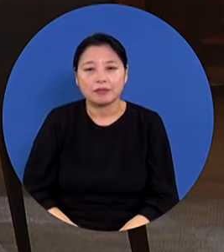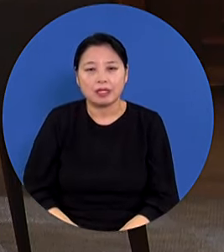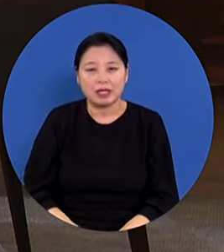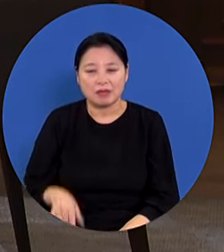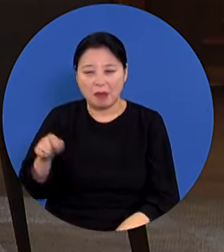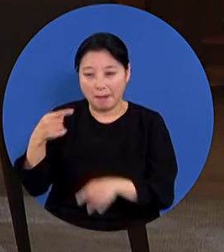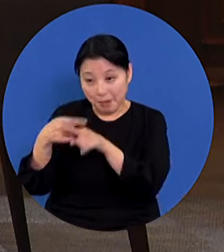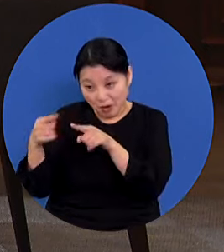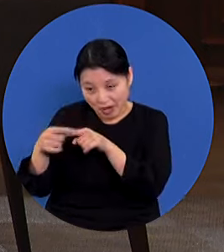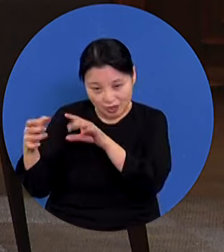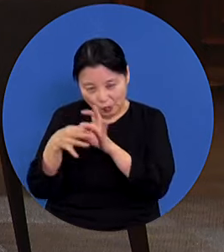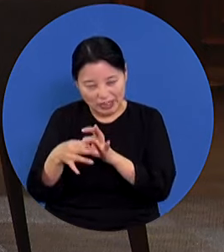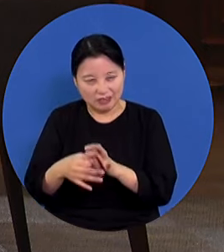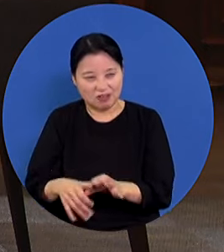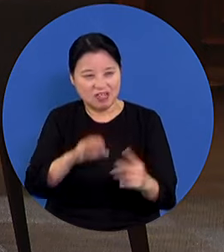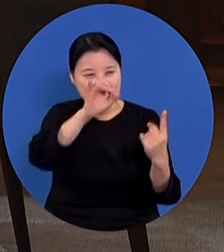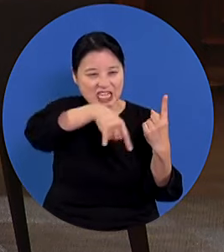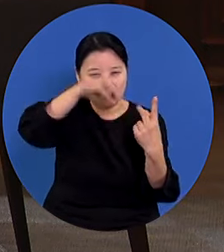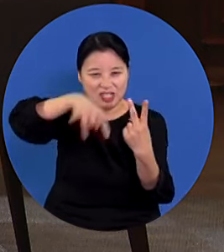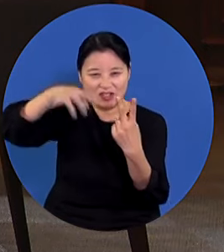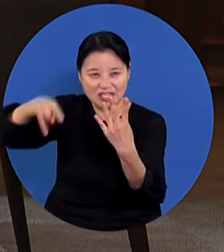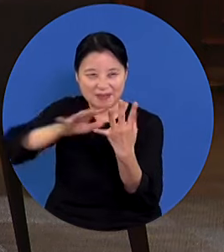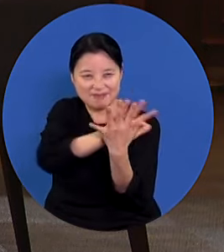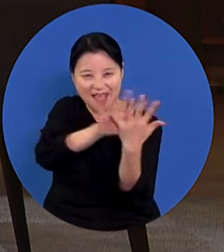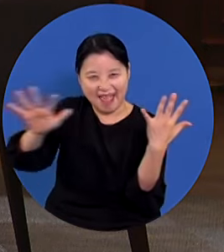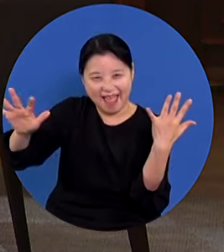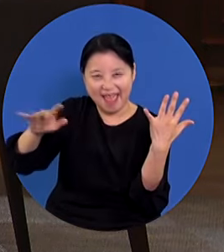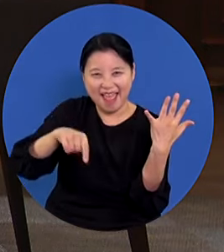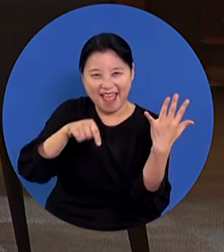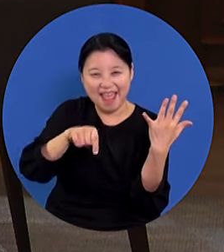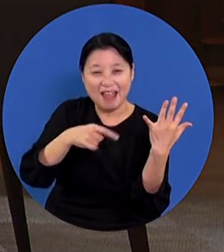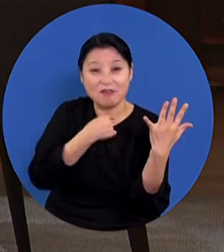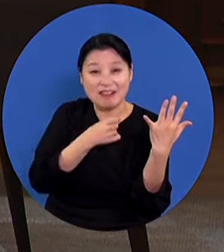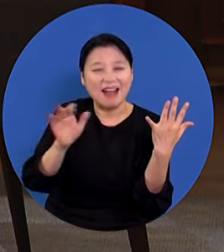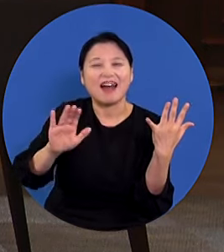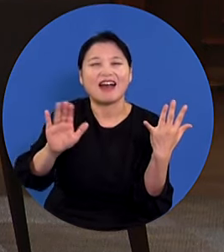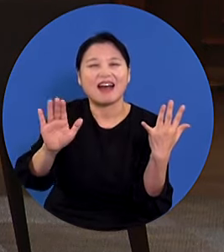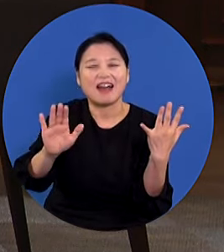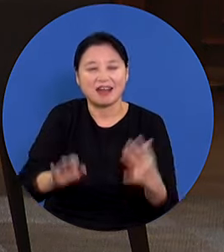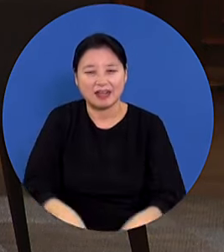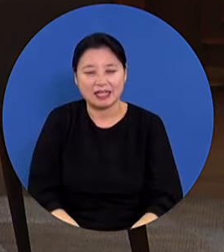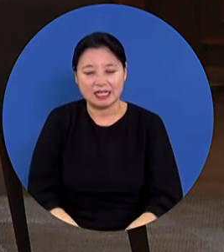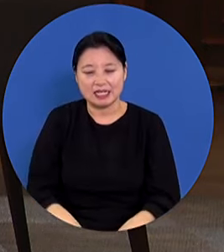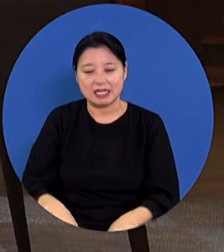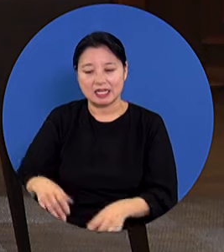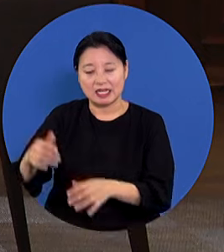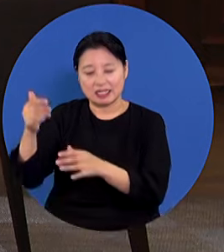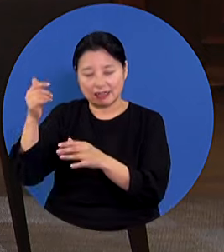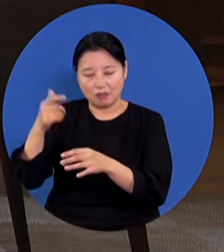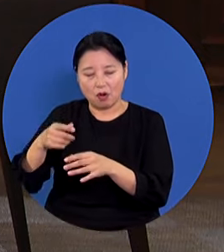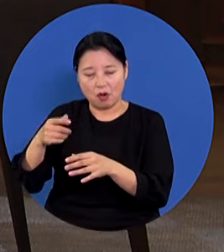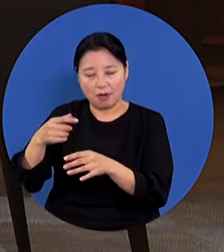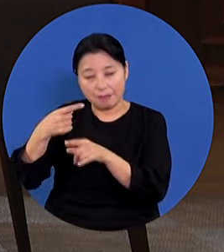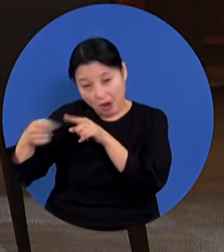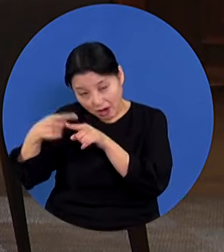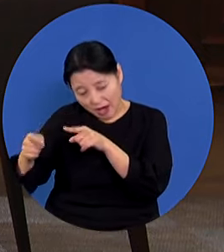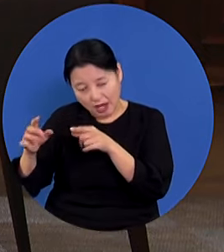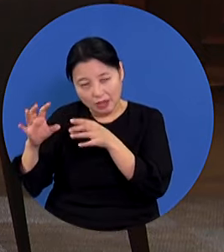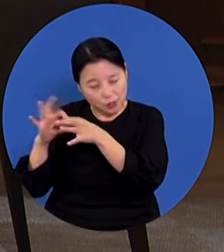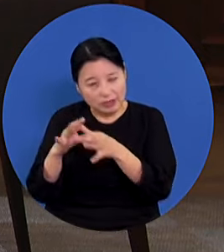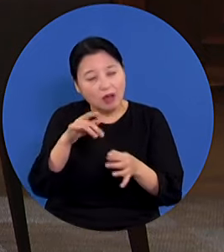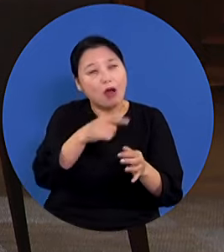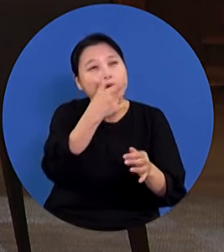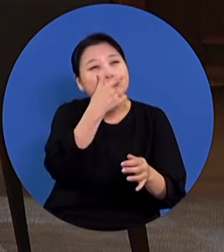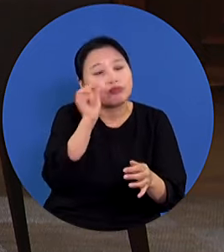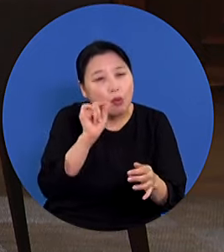서열을 세우기 위해서 평가를 하는 게 아니라 평가를 통해서 피드백. 지금 당신은 이런 게